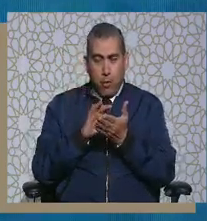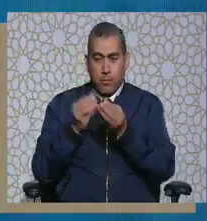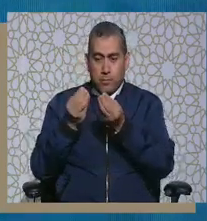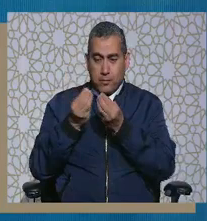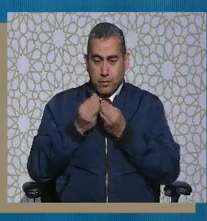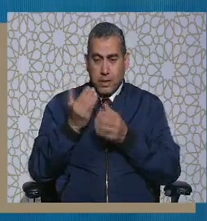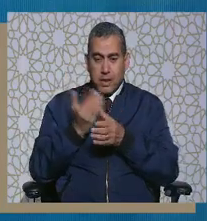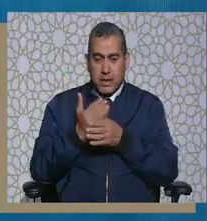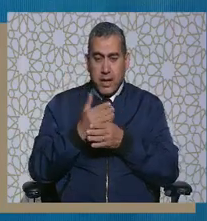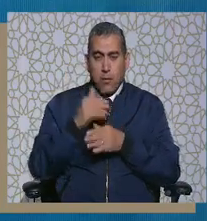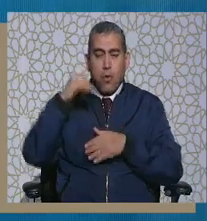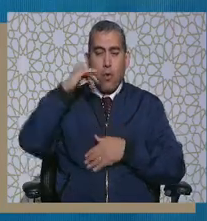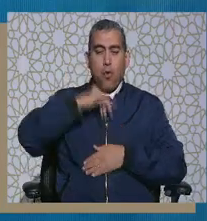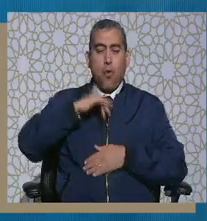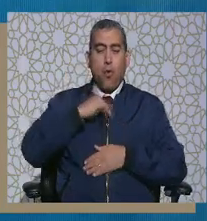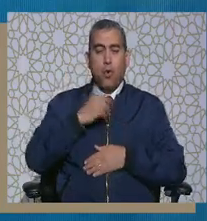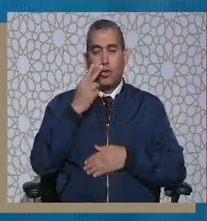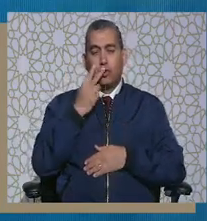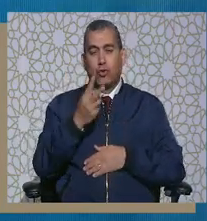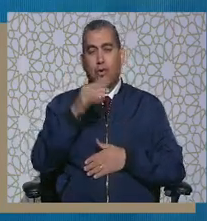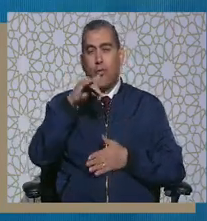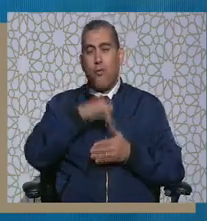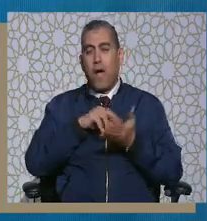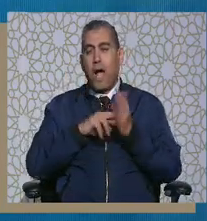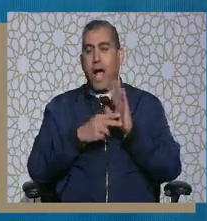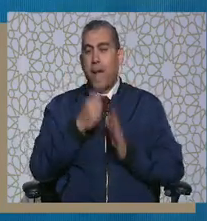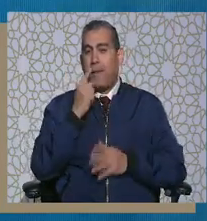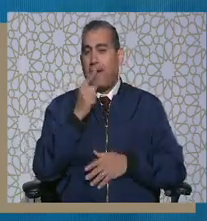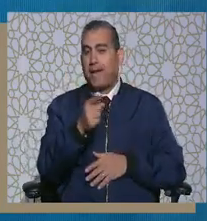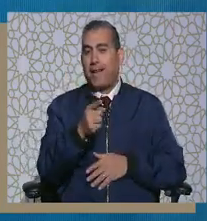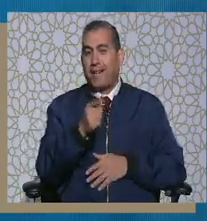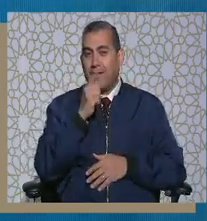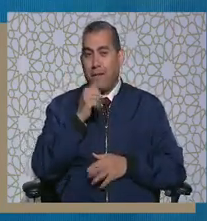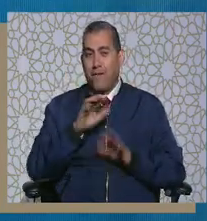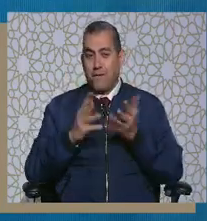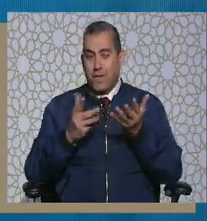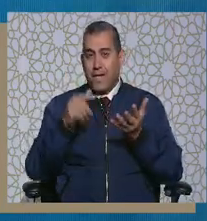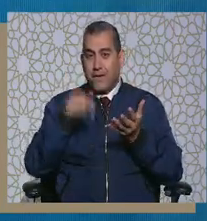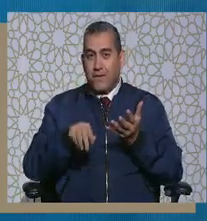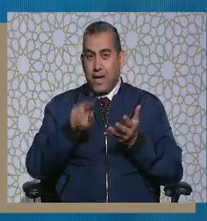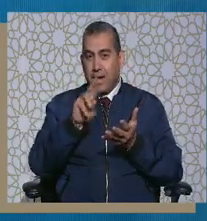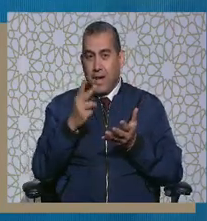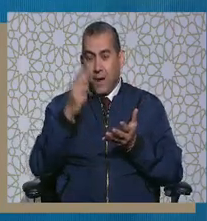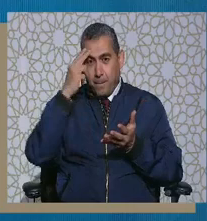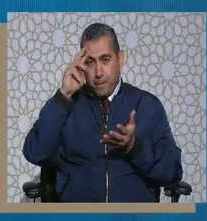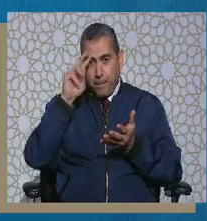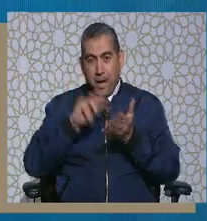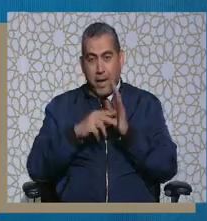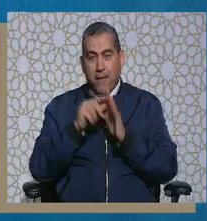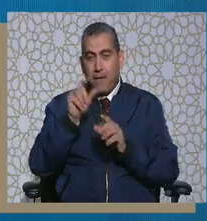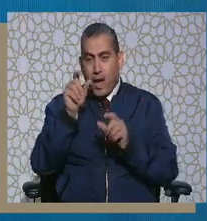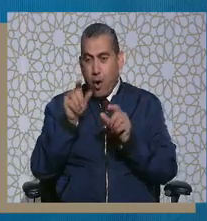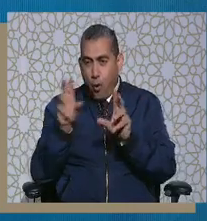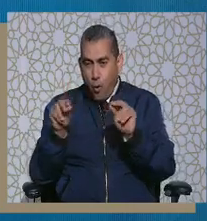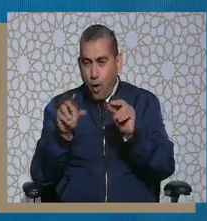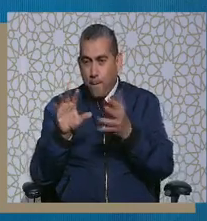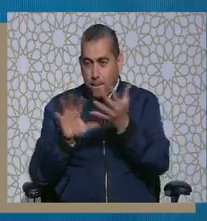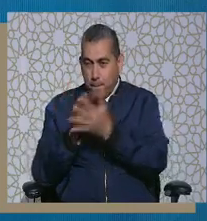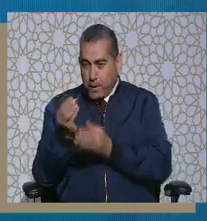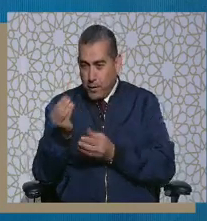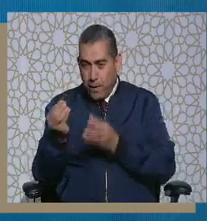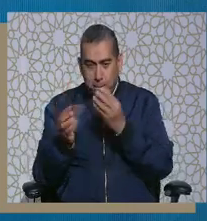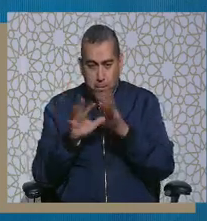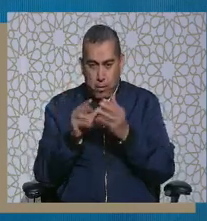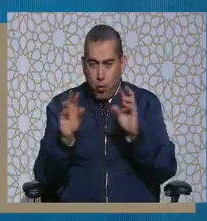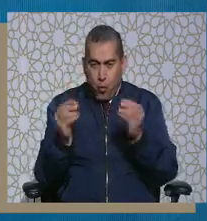مع باطنك وده معناه ايه فنفس الحدث ممكن يحصل لحد تاني معاك بس هو